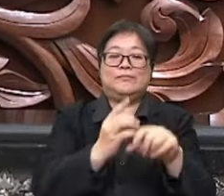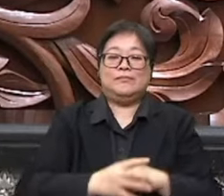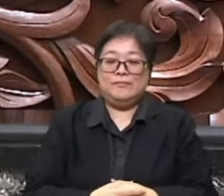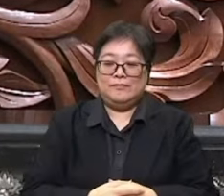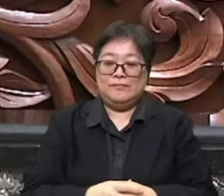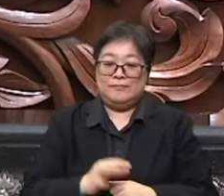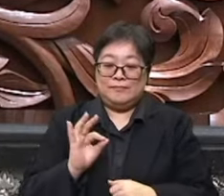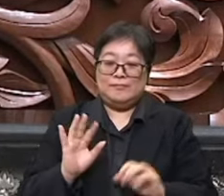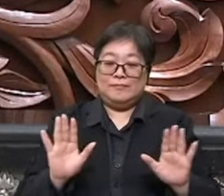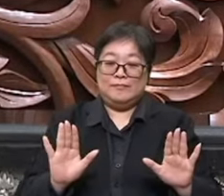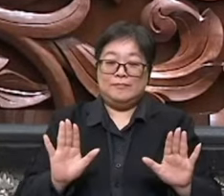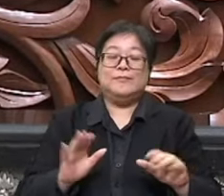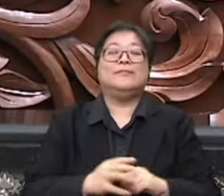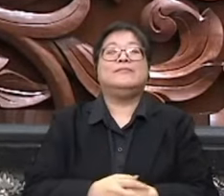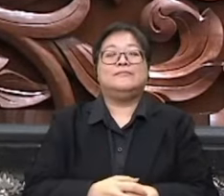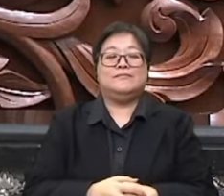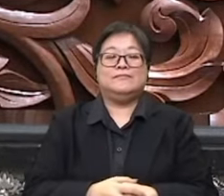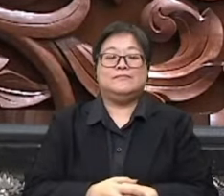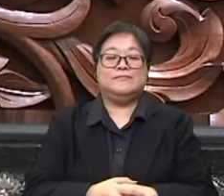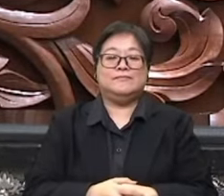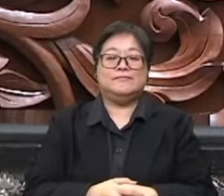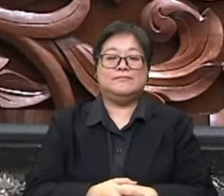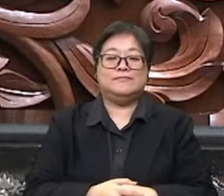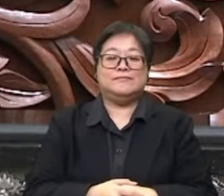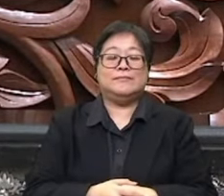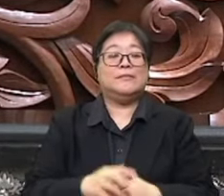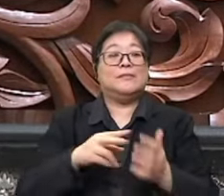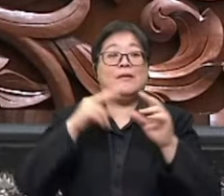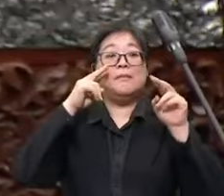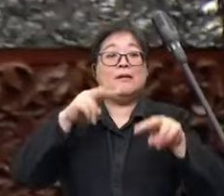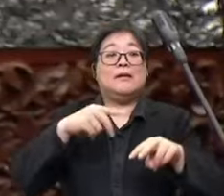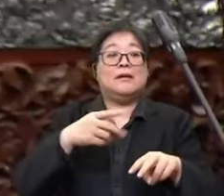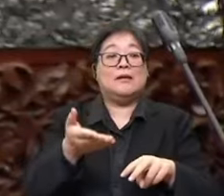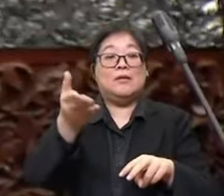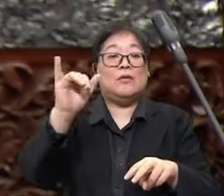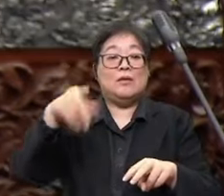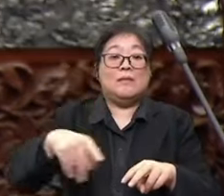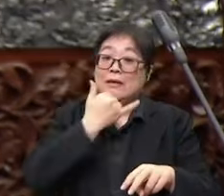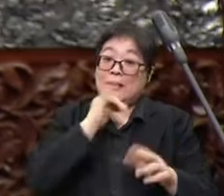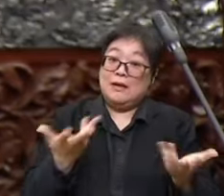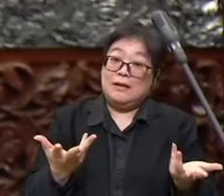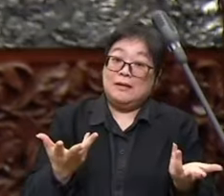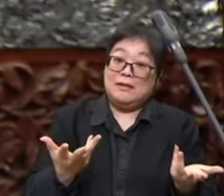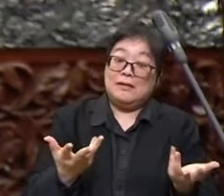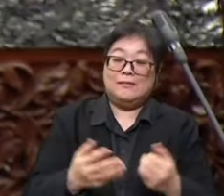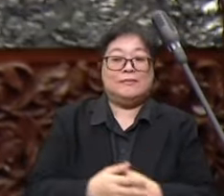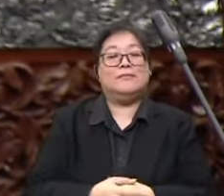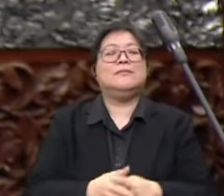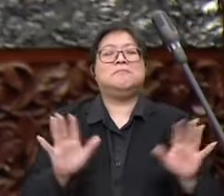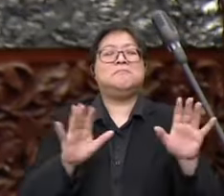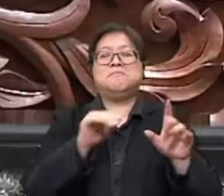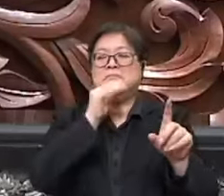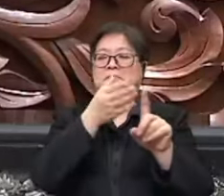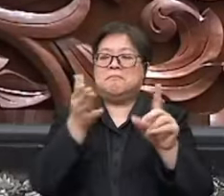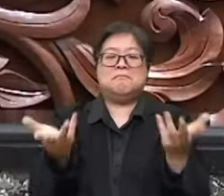Baik, itu keputusan saya. Jadi bagi pandangan mata speaker tidak salah lah. Tidak melanggar.